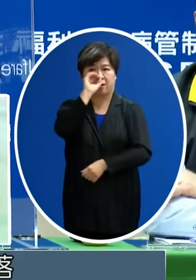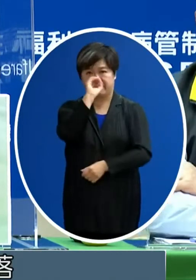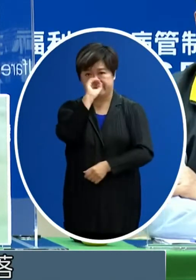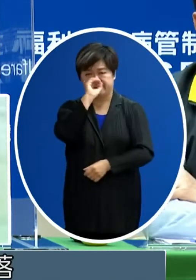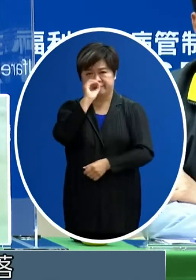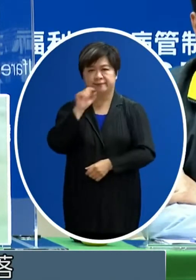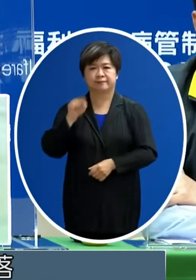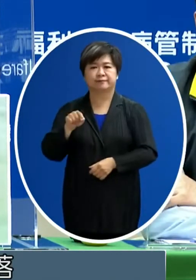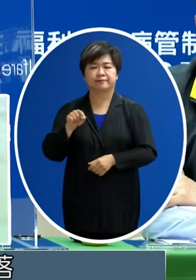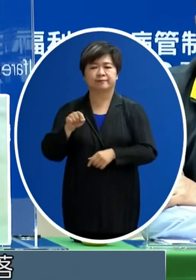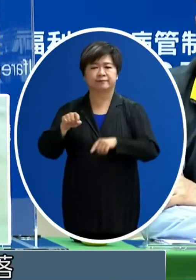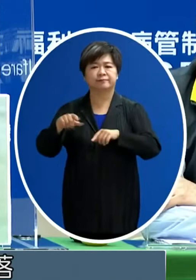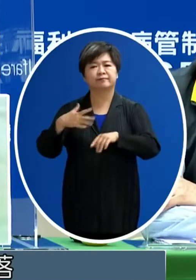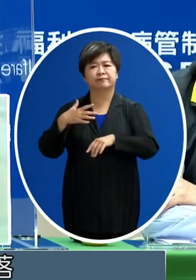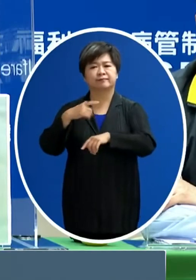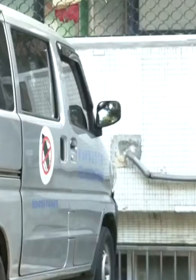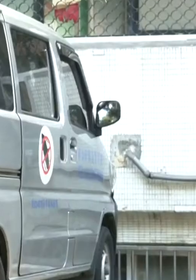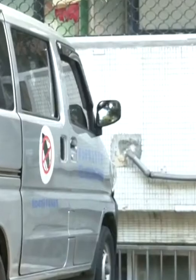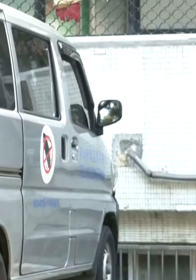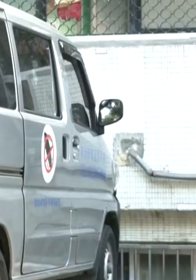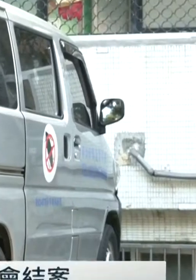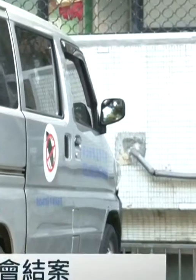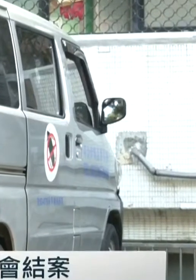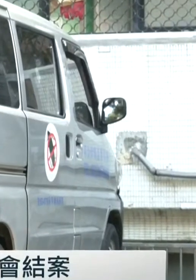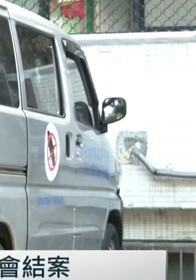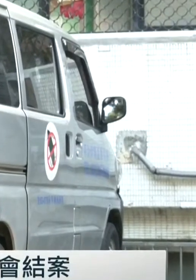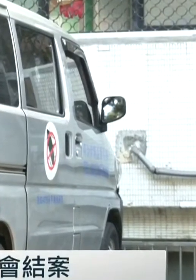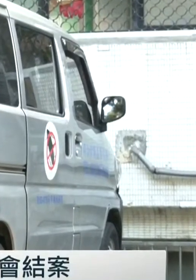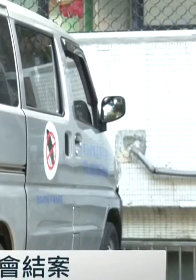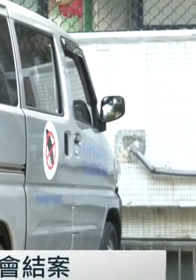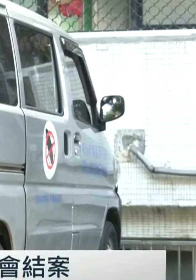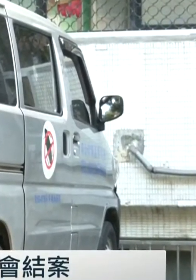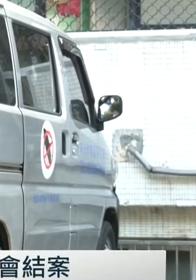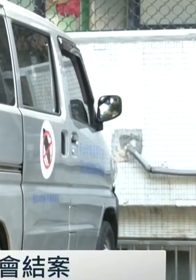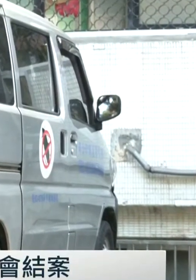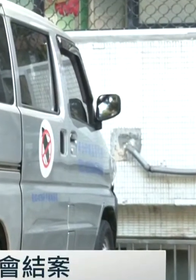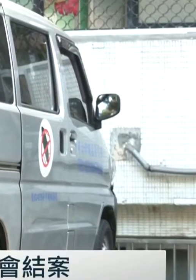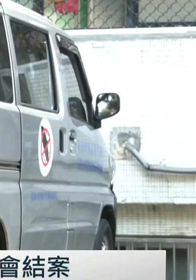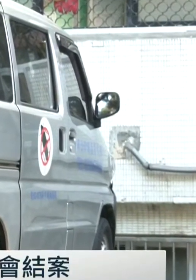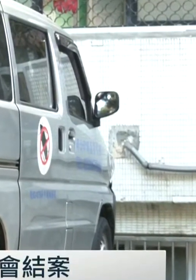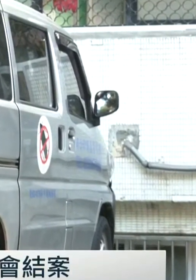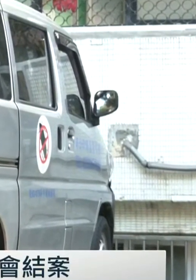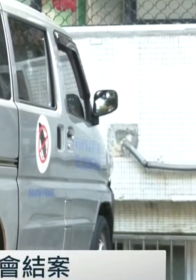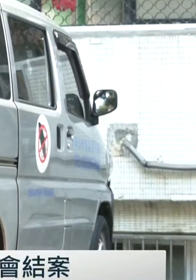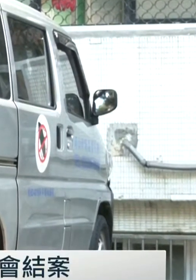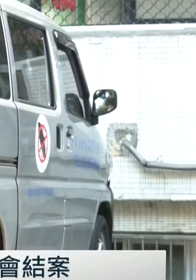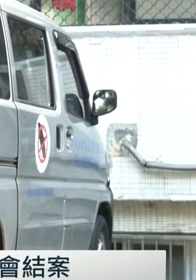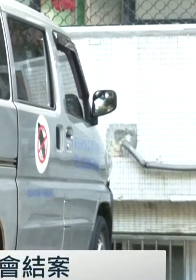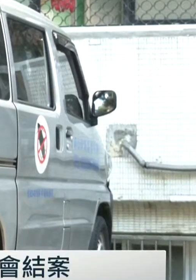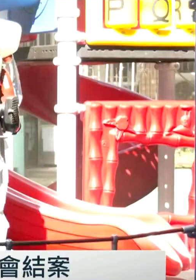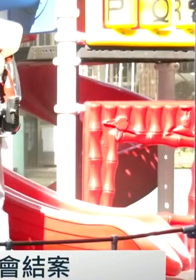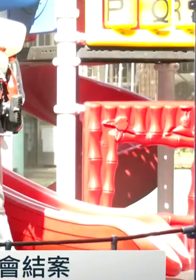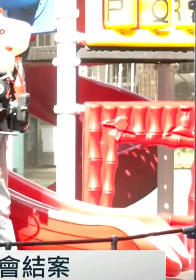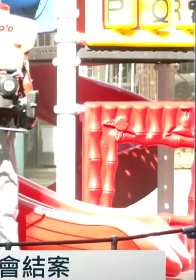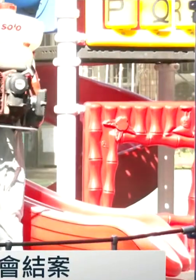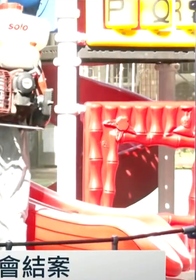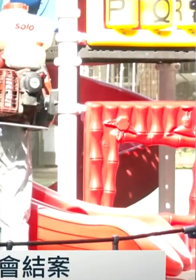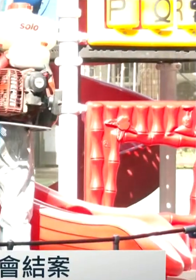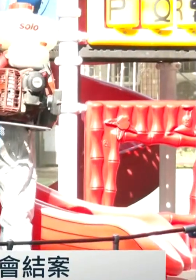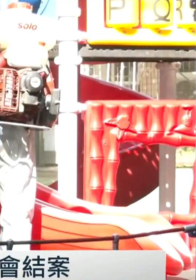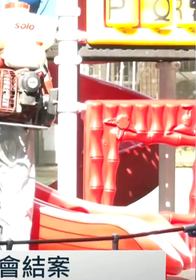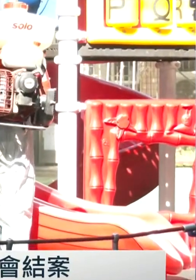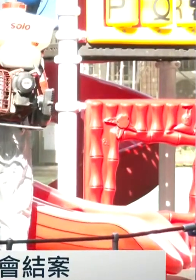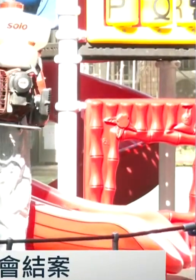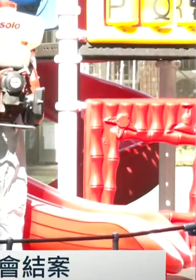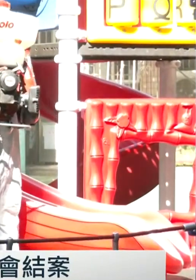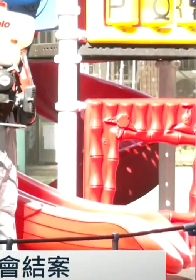以这个案子就算是告一段落。 至于幼儿园群聚案是否也能进入结案，指挥中心表示，若监测